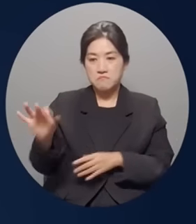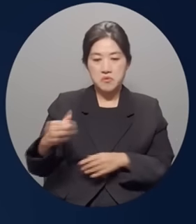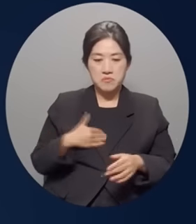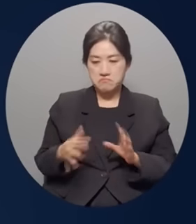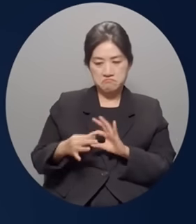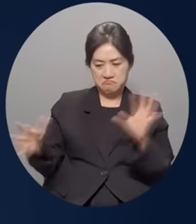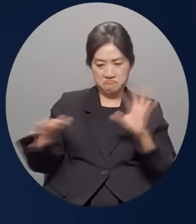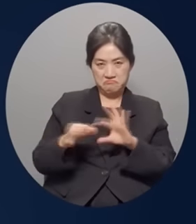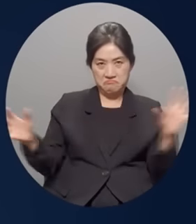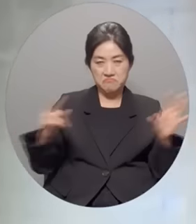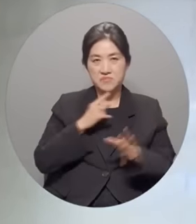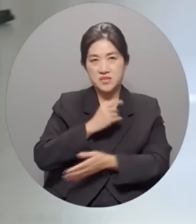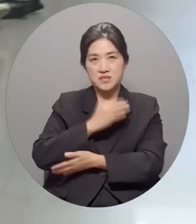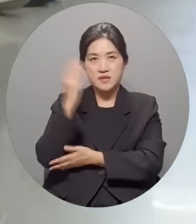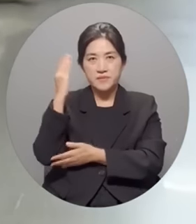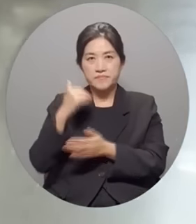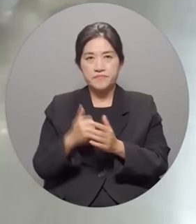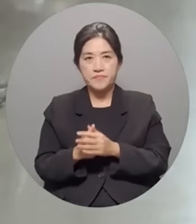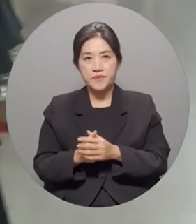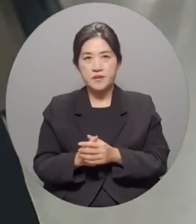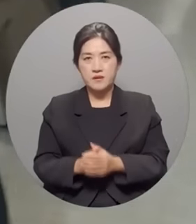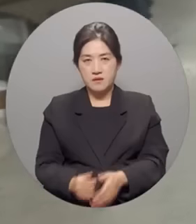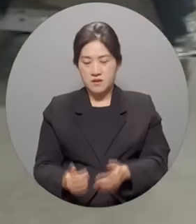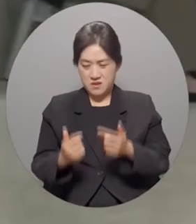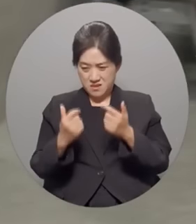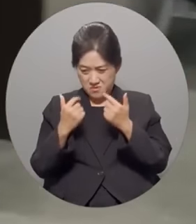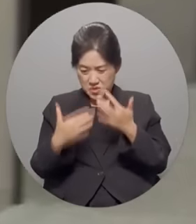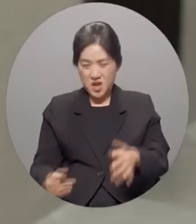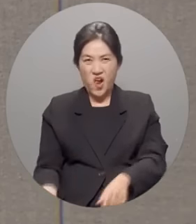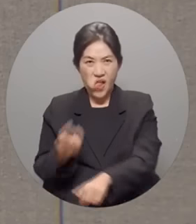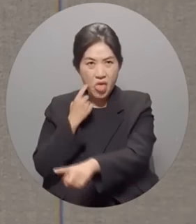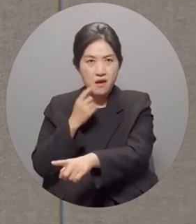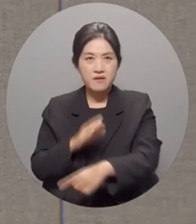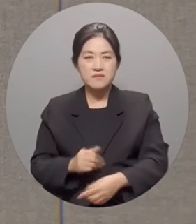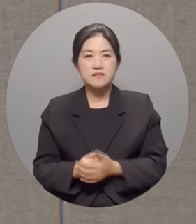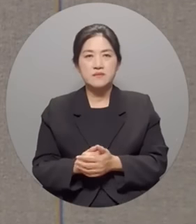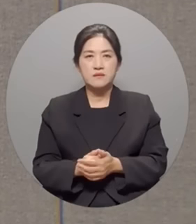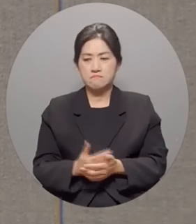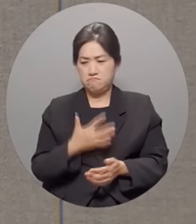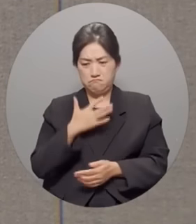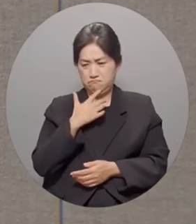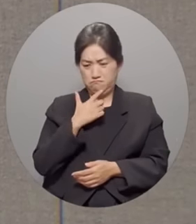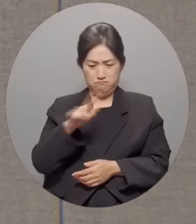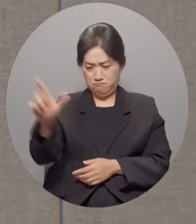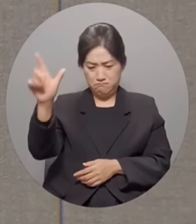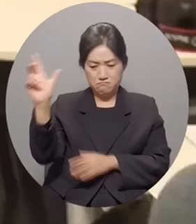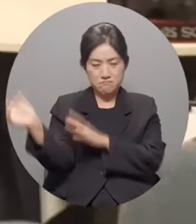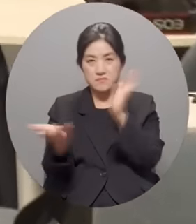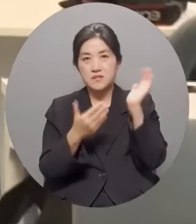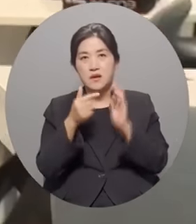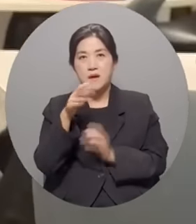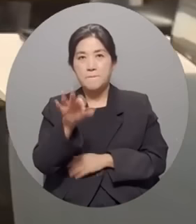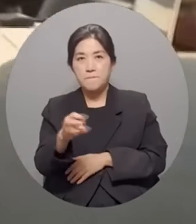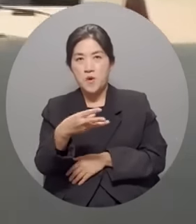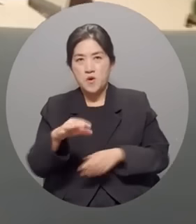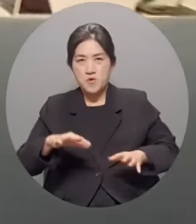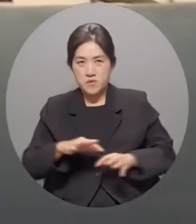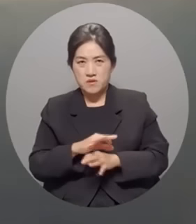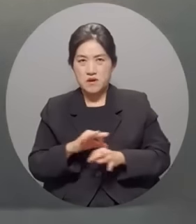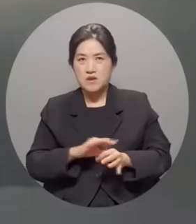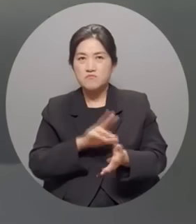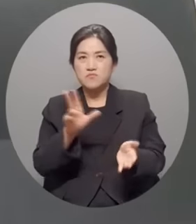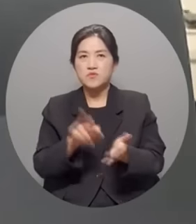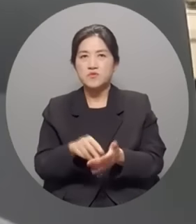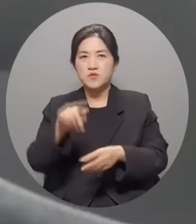적극 부인했습니다 명백한 허위 사실이다 사실 무근이다 명태 게이트의 핵심은 윤성열